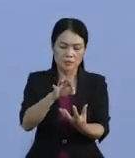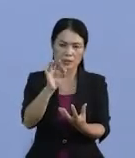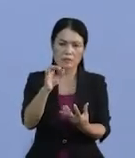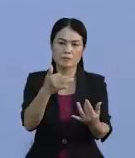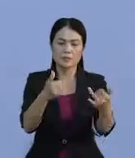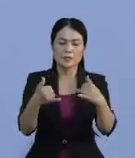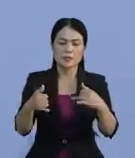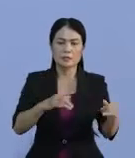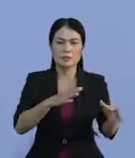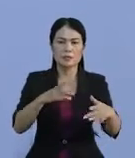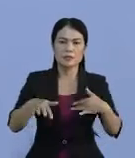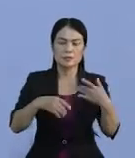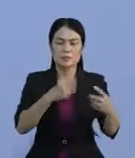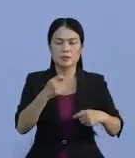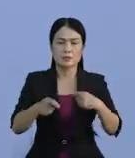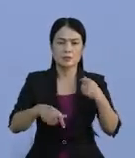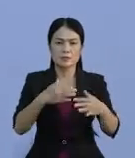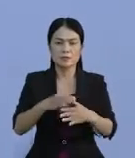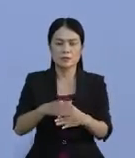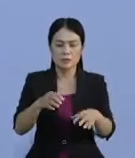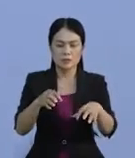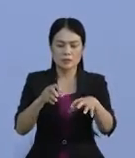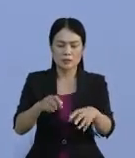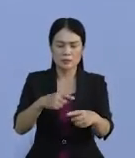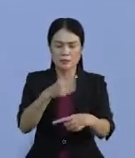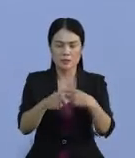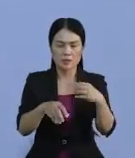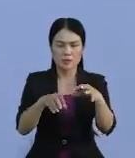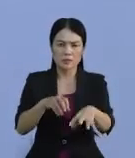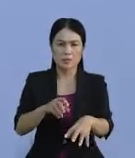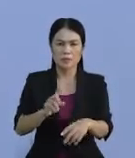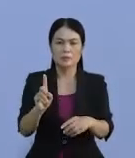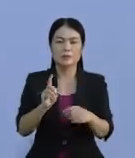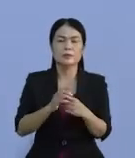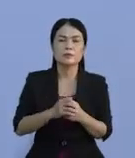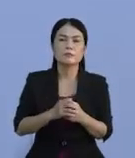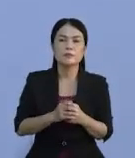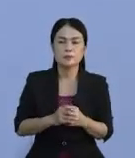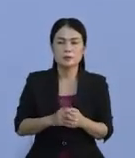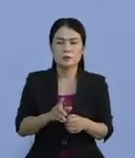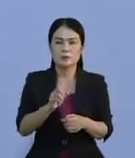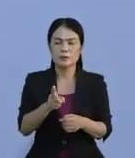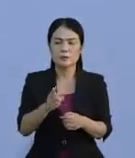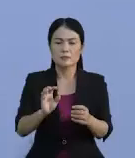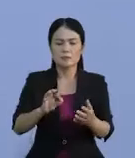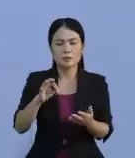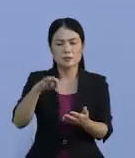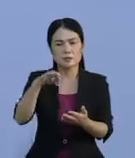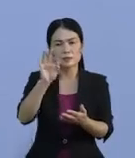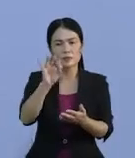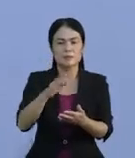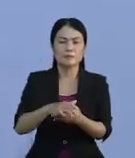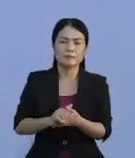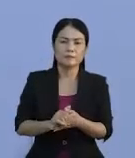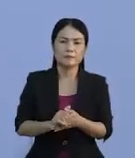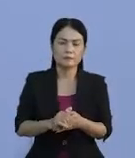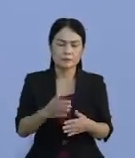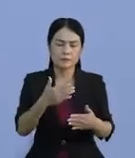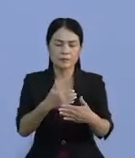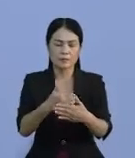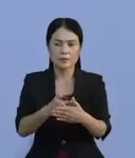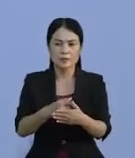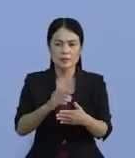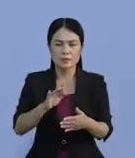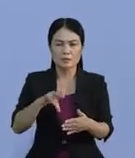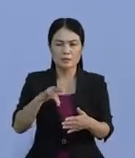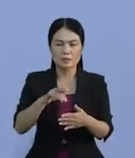រលេងយ៉ាងសប្បាយរីករាយពីកន្លែងមួយទៅទីកន្លែងមួយលុះវាហើរទៅជិតផ្